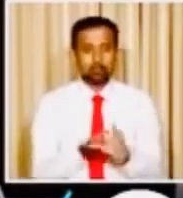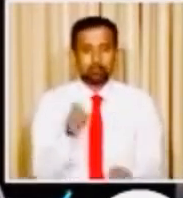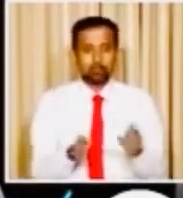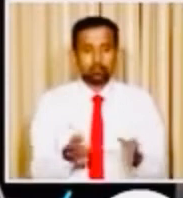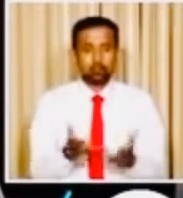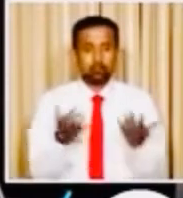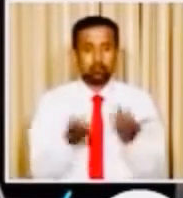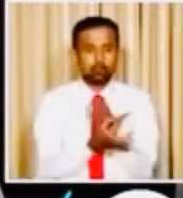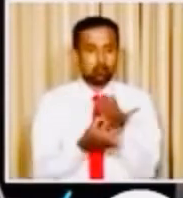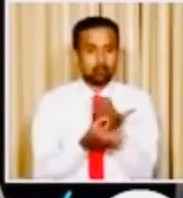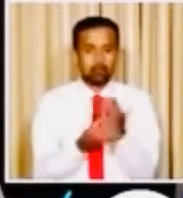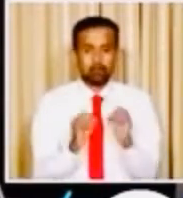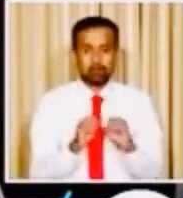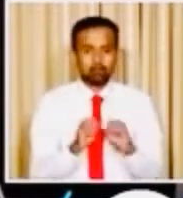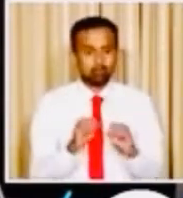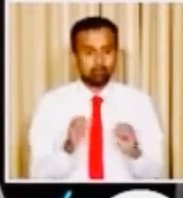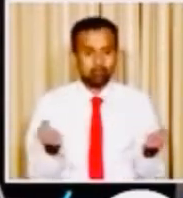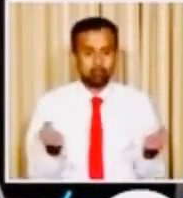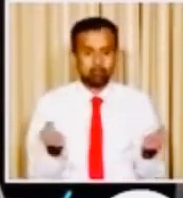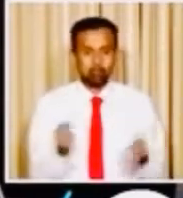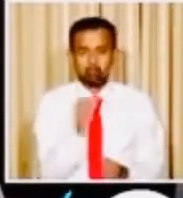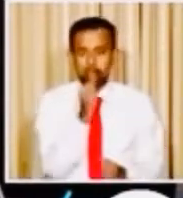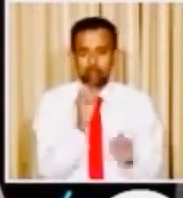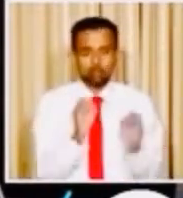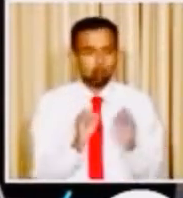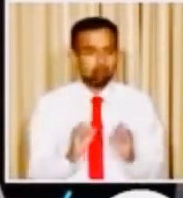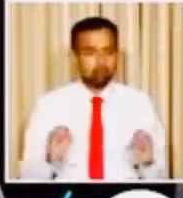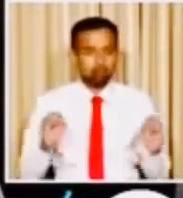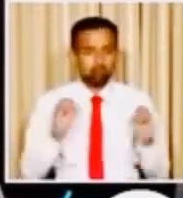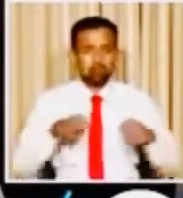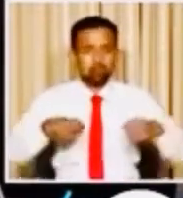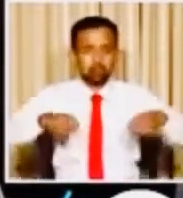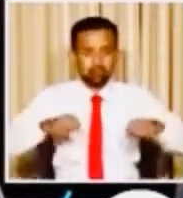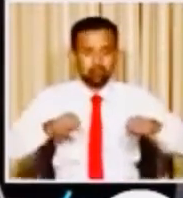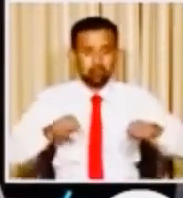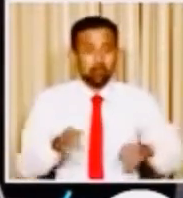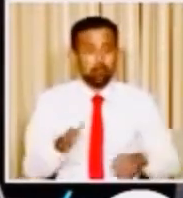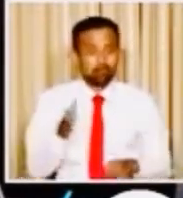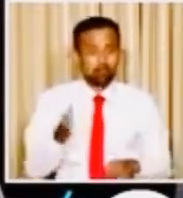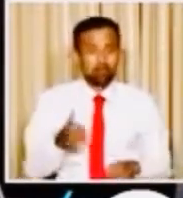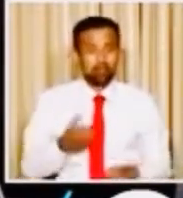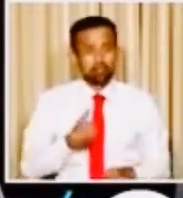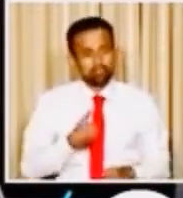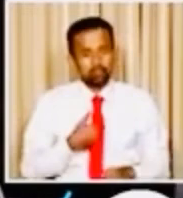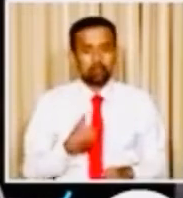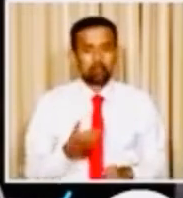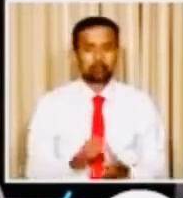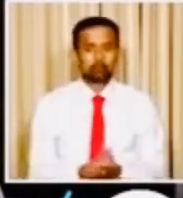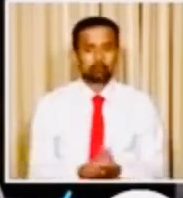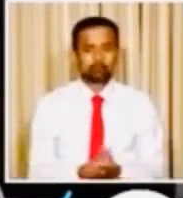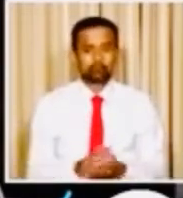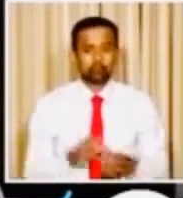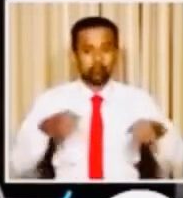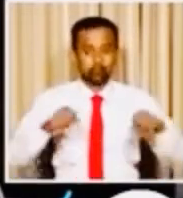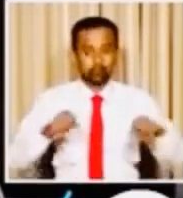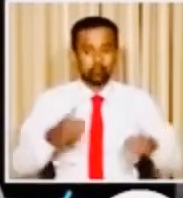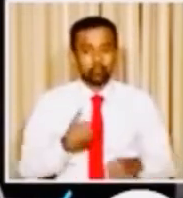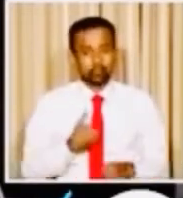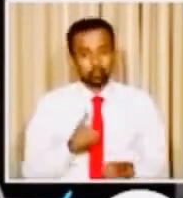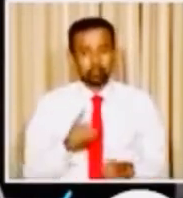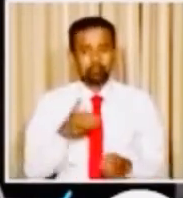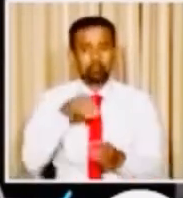කුඩු ගහන්නේ නැති, අරක්කු බොන්නේ නැති මේ යතුරු පැදි වලට ඇබ්බැහි වෙච්ච කණ්ඩායමක්. ඉතින් මං හිතන්නේ යතුරු පැදි වලට ඇබ්බැහි